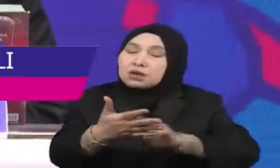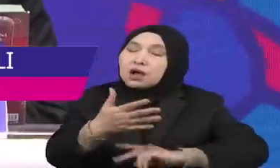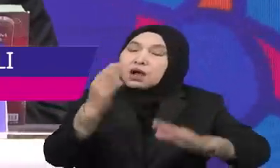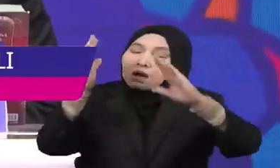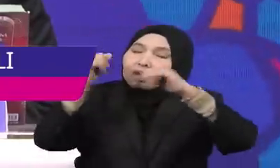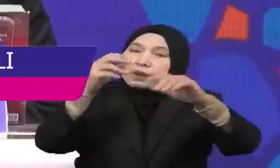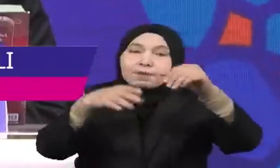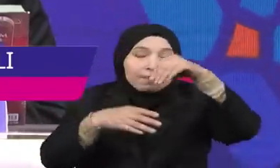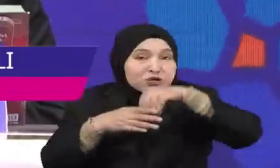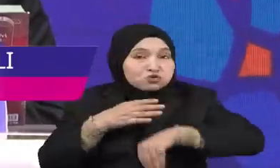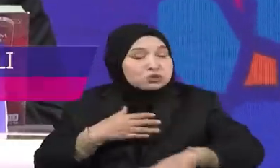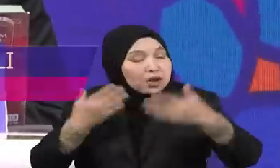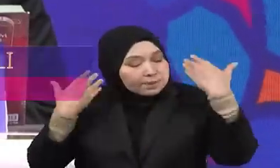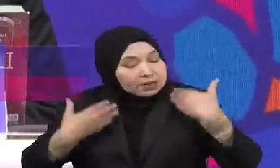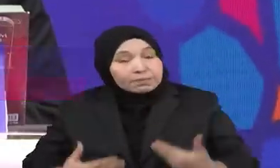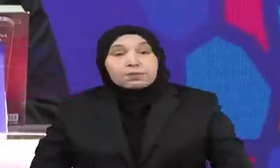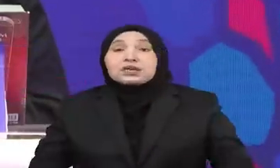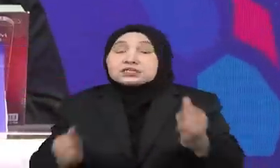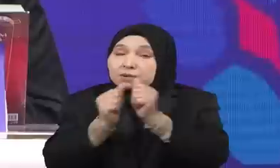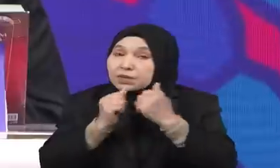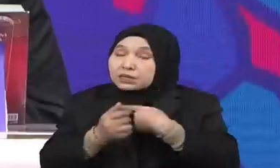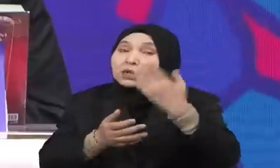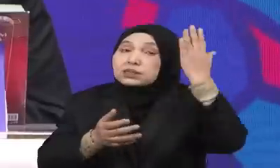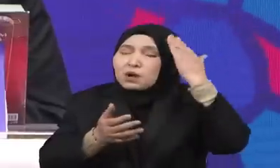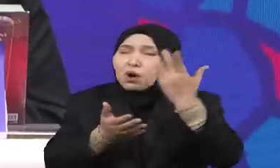dalam diri kita sama-sama kita mengetahui